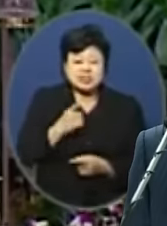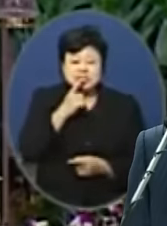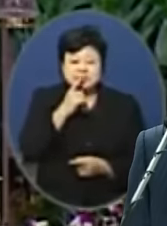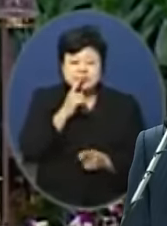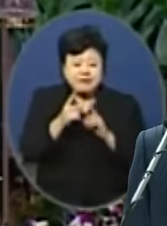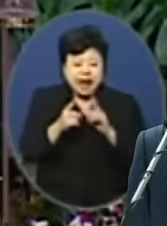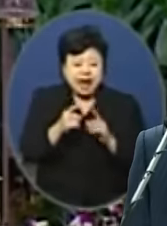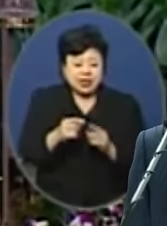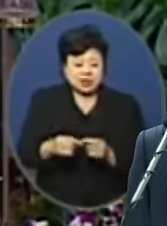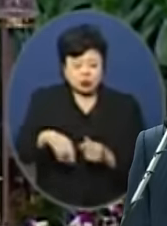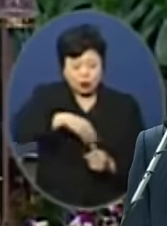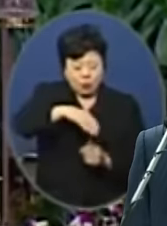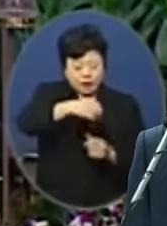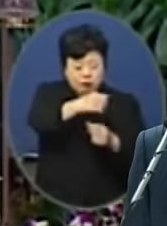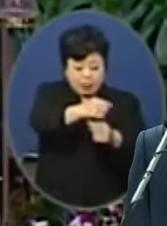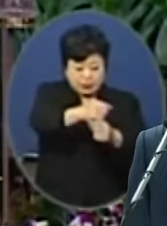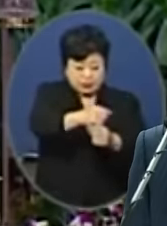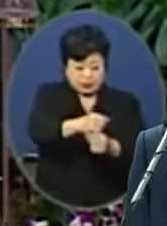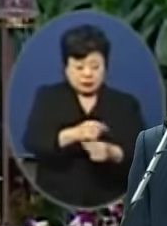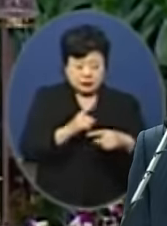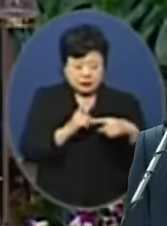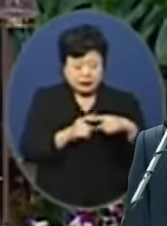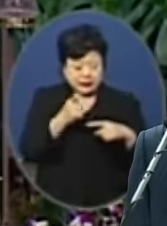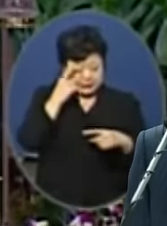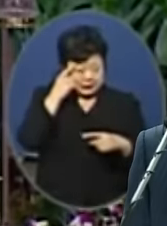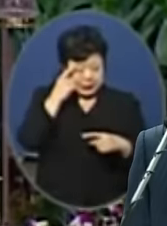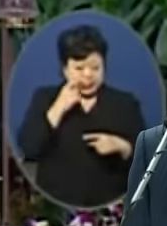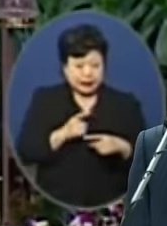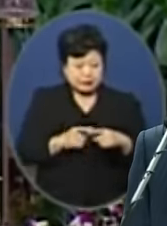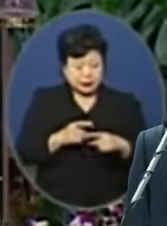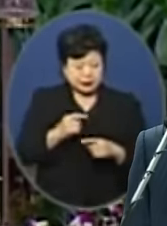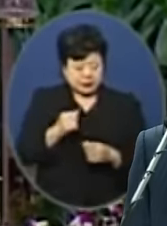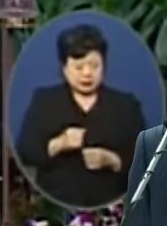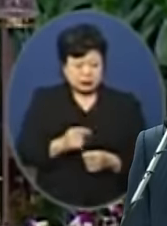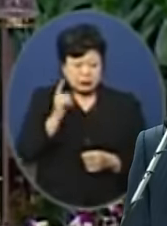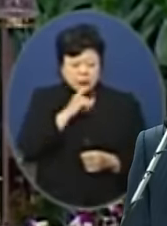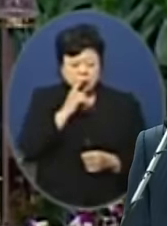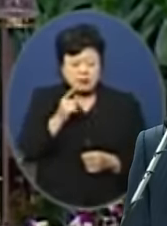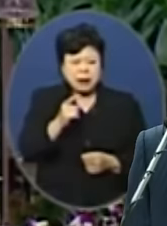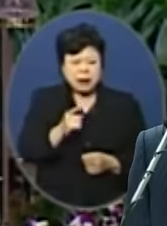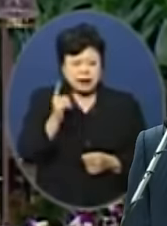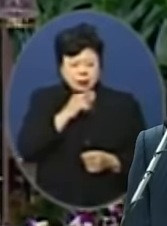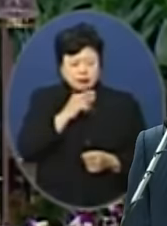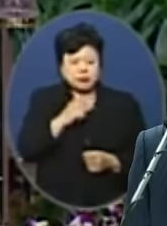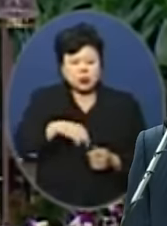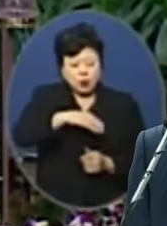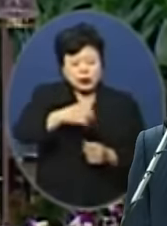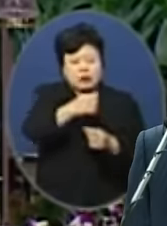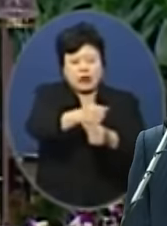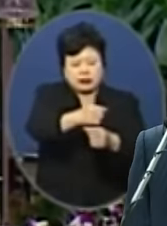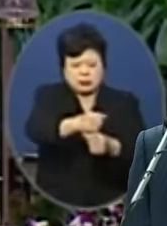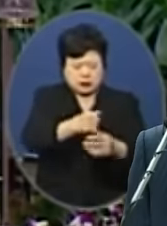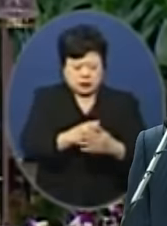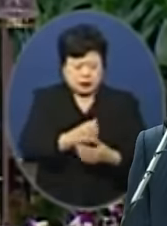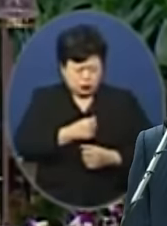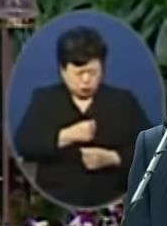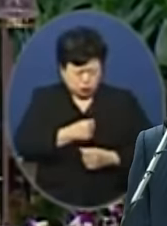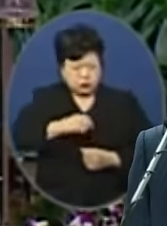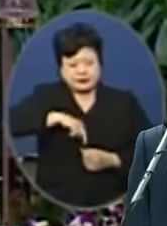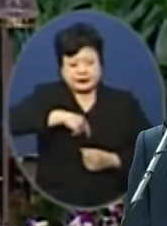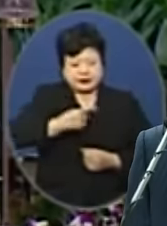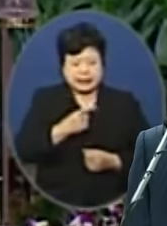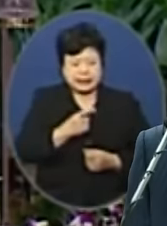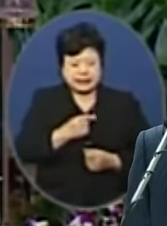만들어갑니다. 긍정적인 말은 긍정적인 환경을 만들고 부정적인 말은 부정적인 환경을 만들어갑니다. 그러므로 우리는